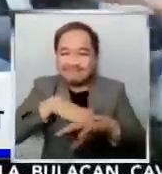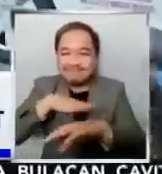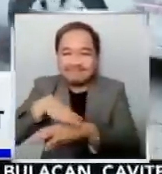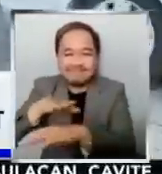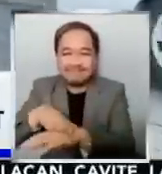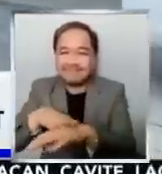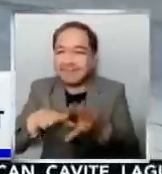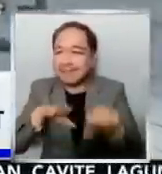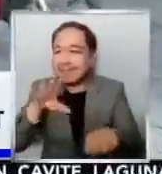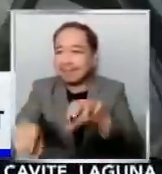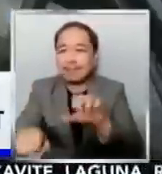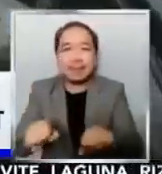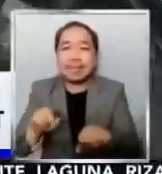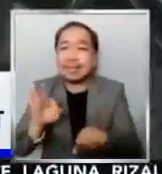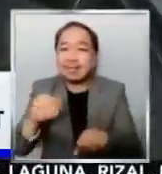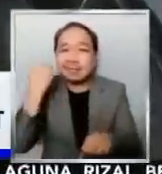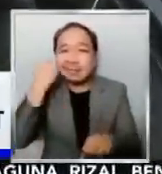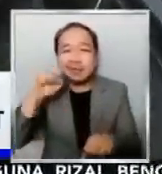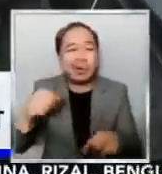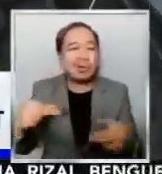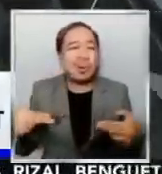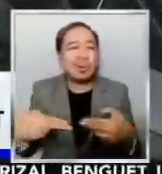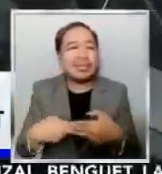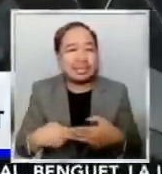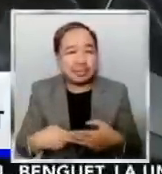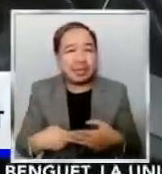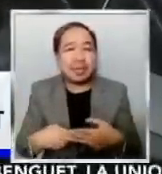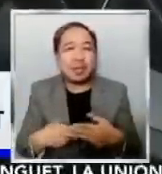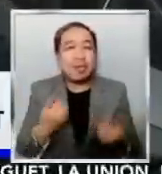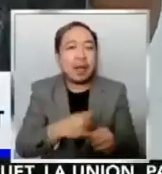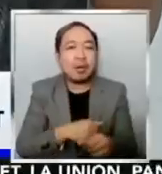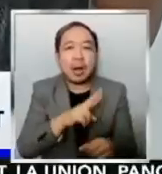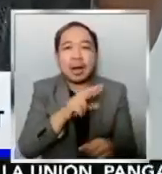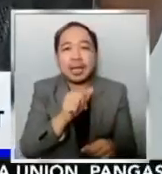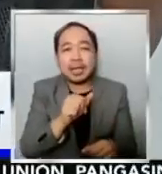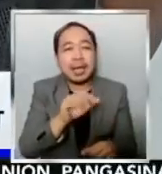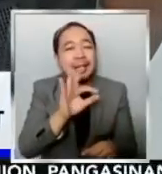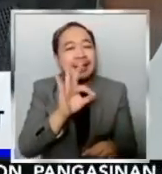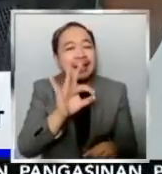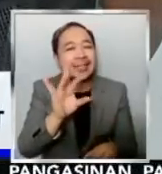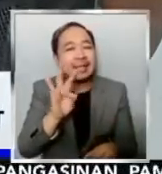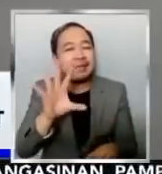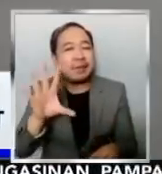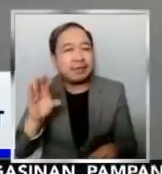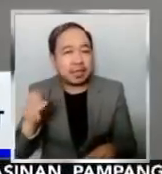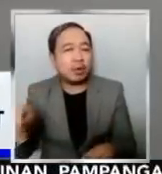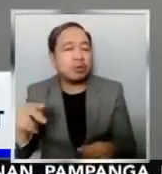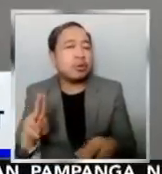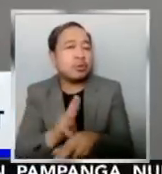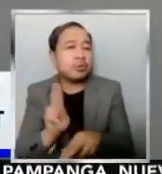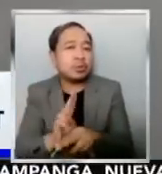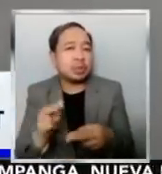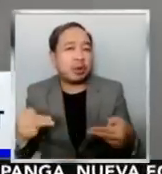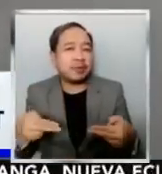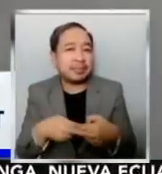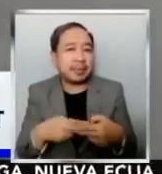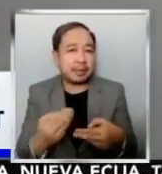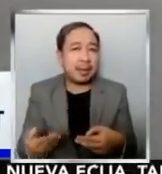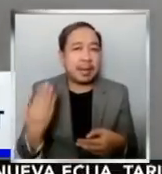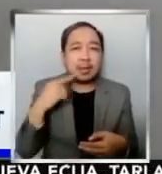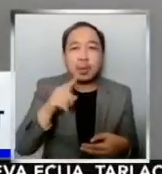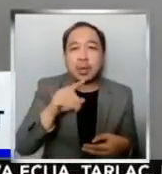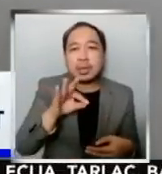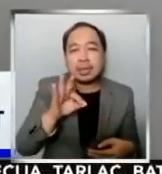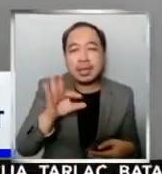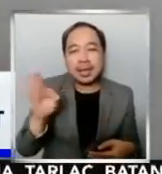seatbelt alinsunod sa RA No. 8750 o Seatbelts Use Act of 1999. Sa ilalim ng batas, lahat ng mga